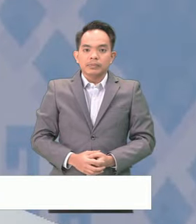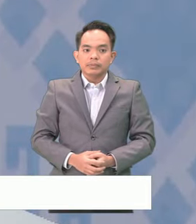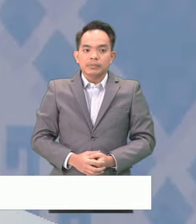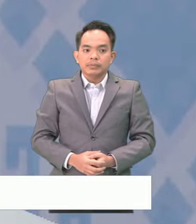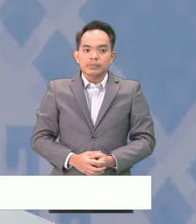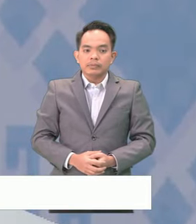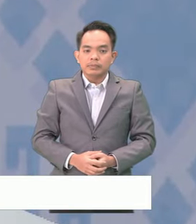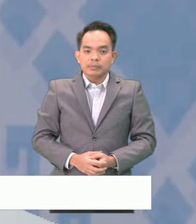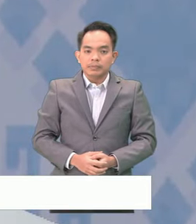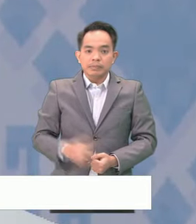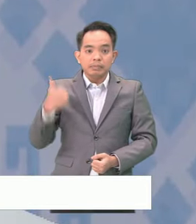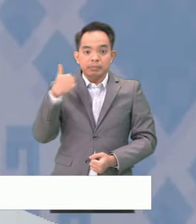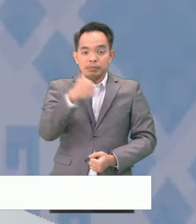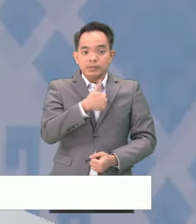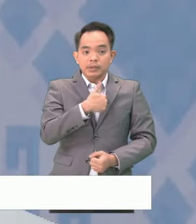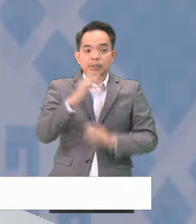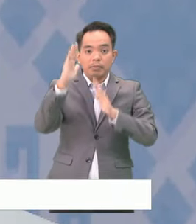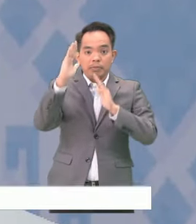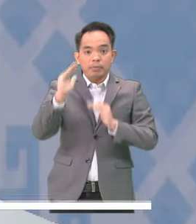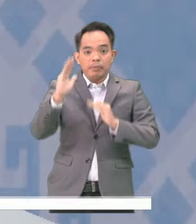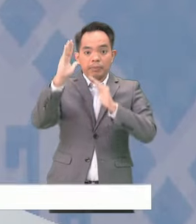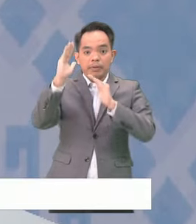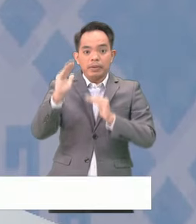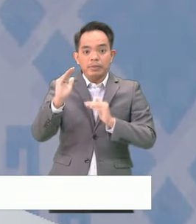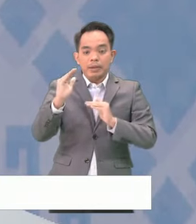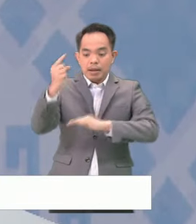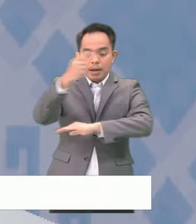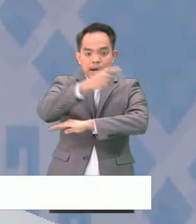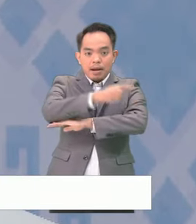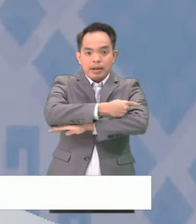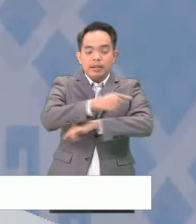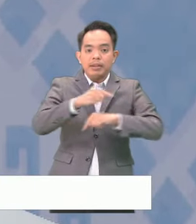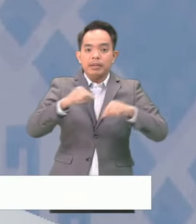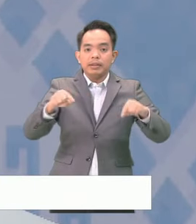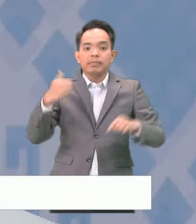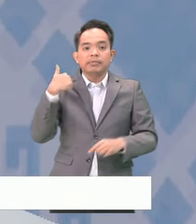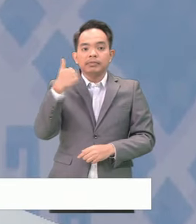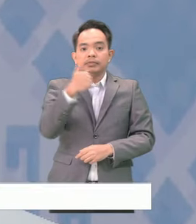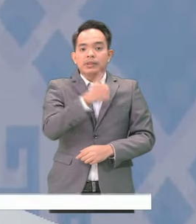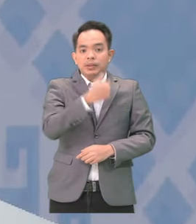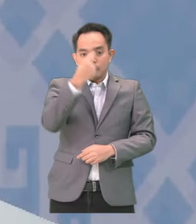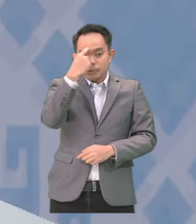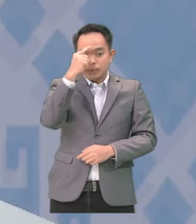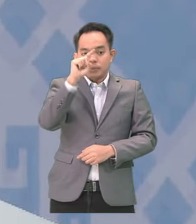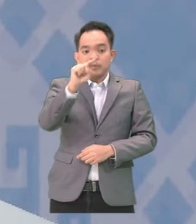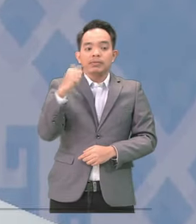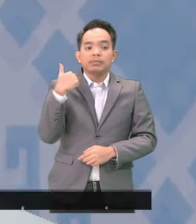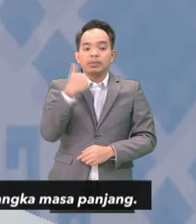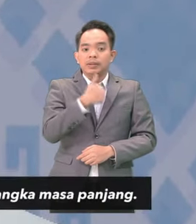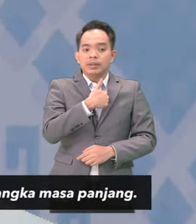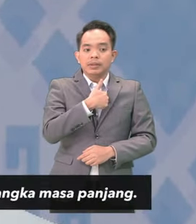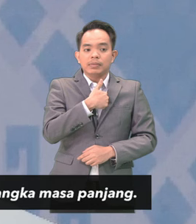It conveys our hope that the steps we take today will endure in the long run. It